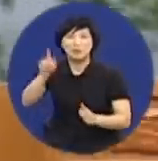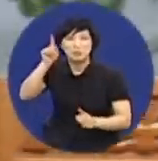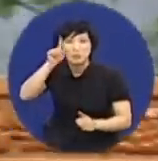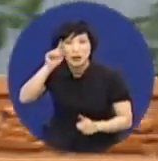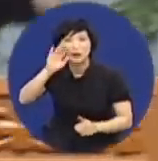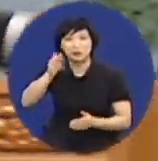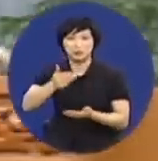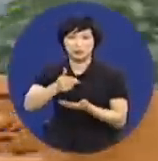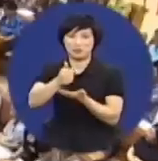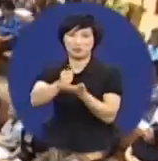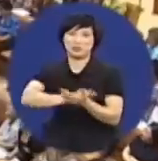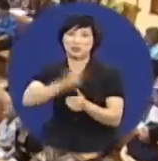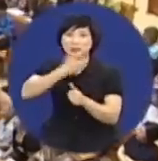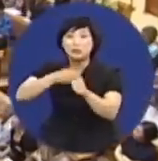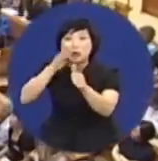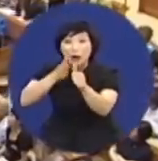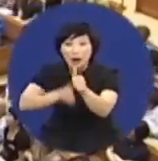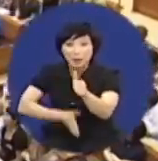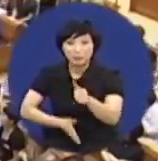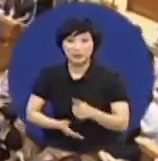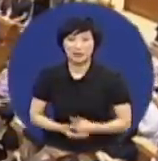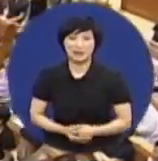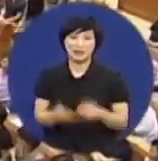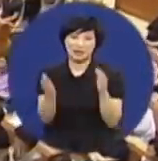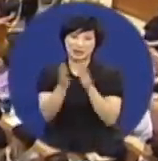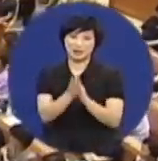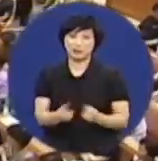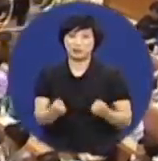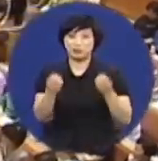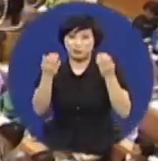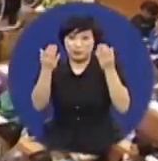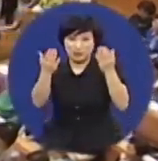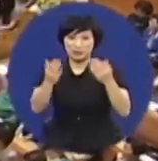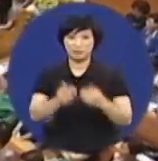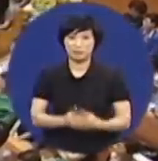となりますように、主の皆で祝福します。ハレルヤ。